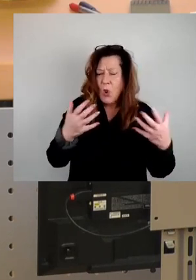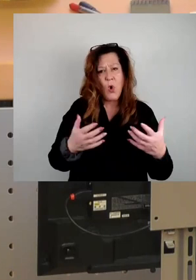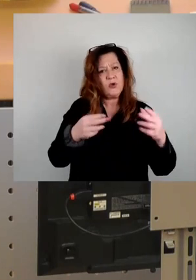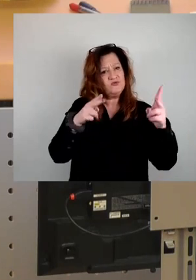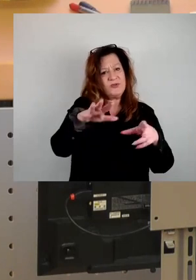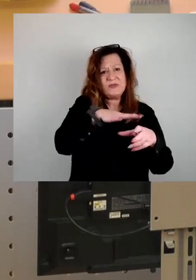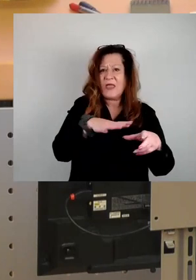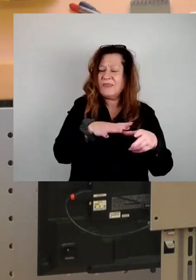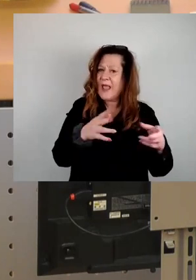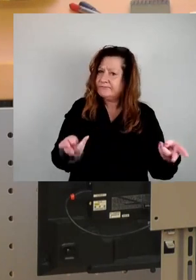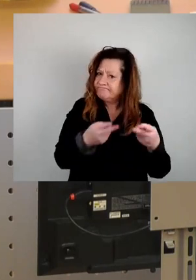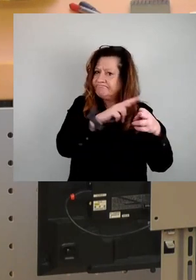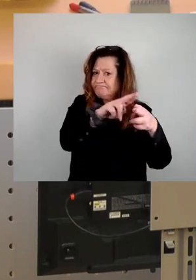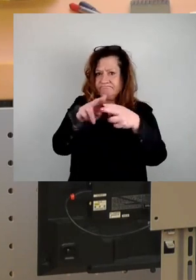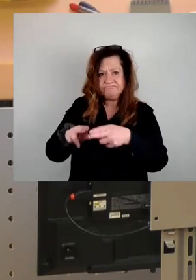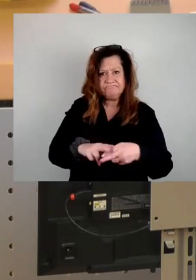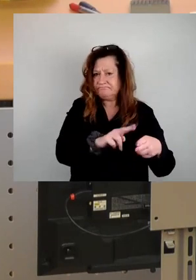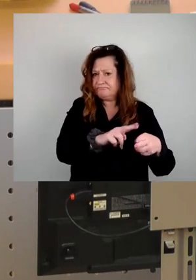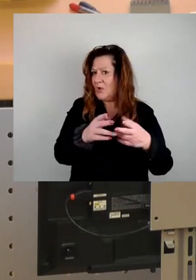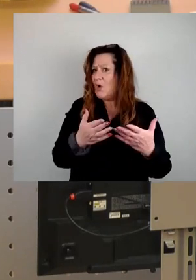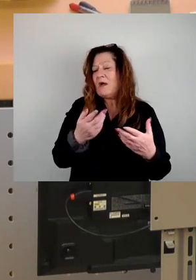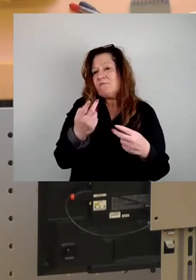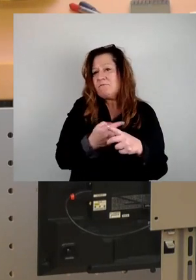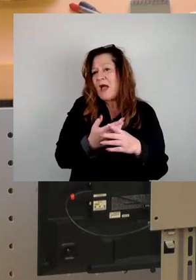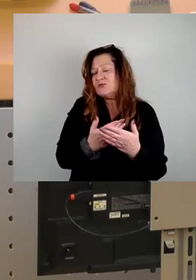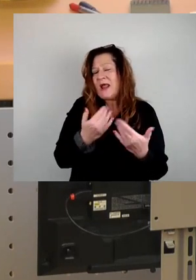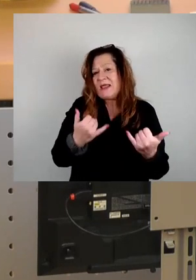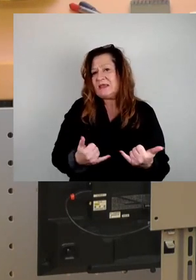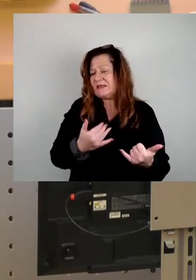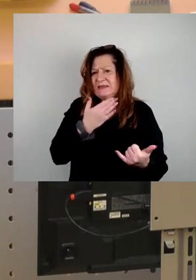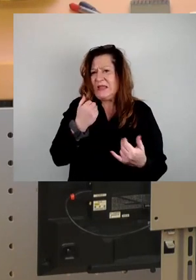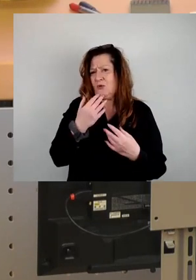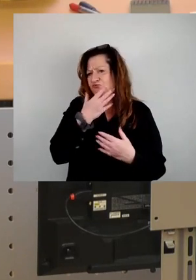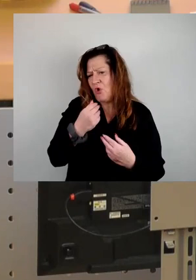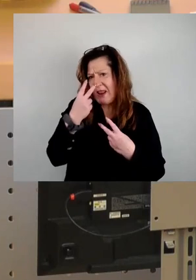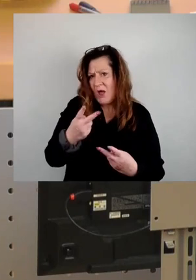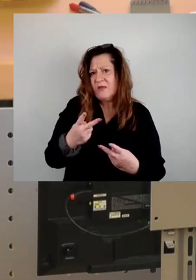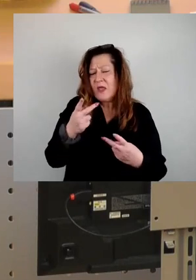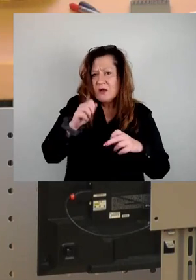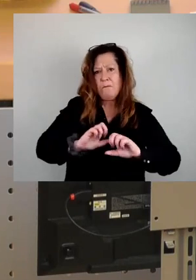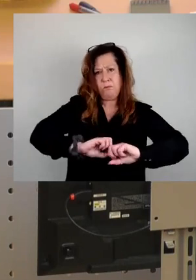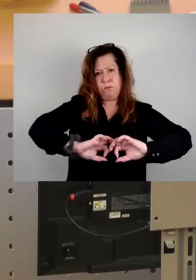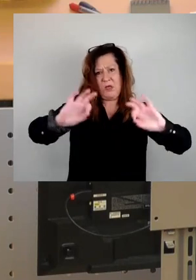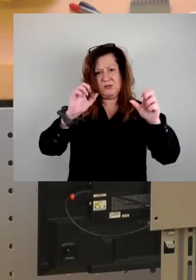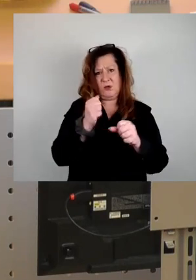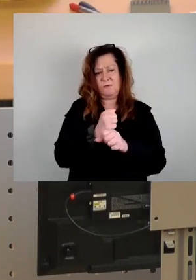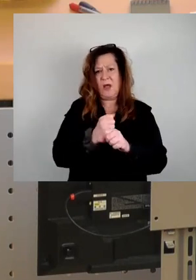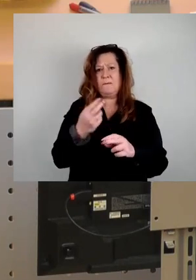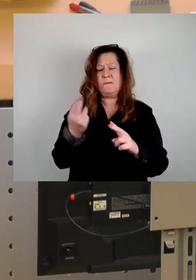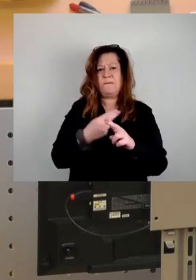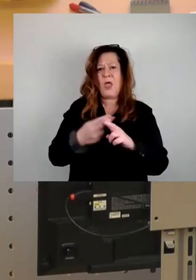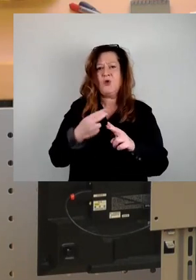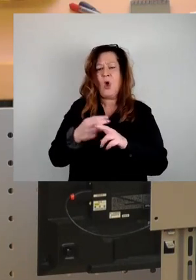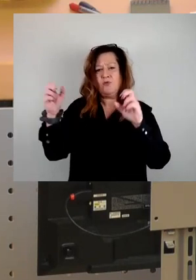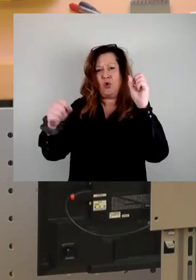und nicht so ansehnliche Orte massiv zu verbessern. Das betrifft vor allen Dingen die Trümmerberge, die natürlich